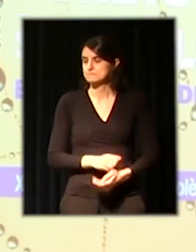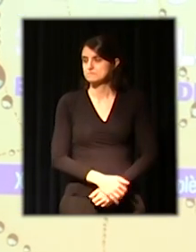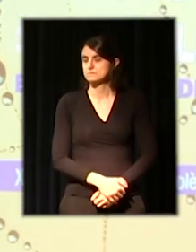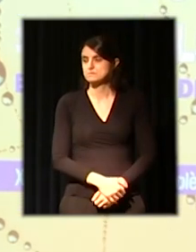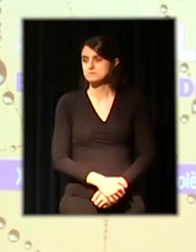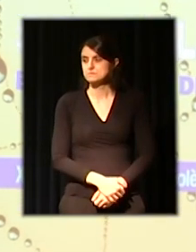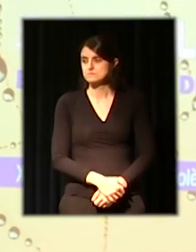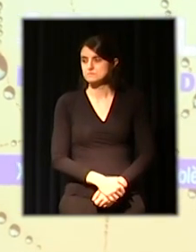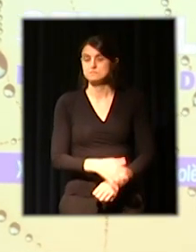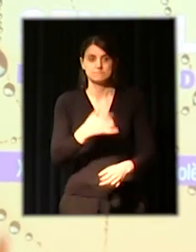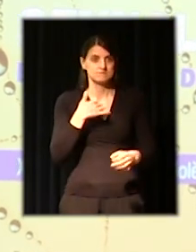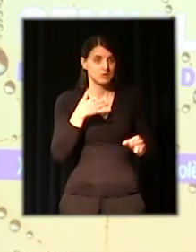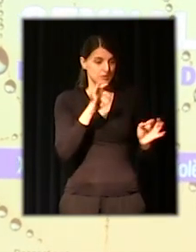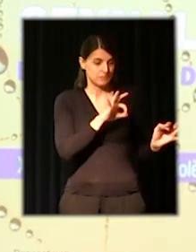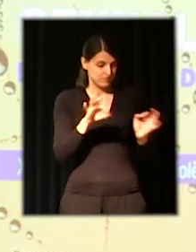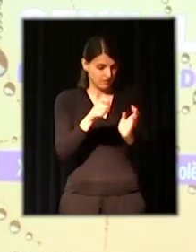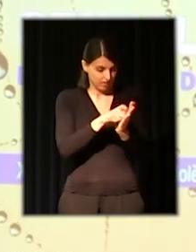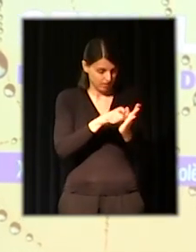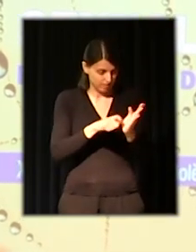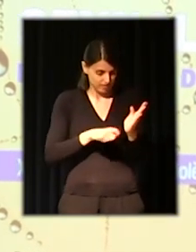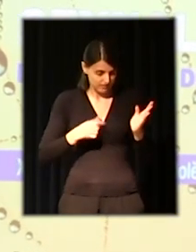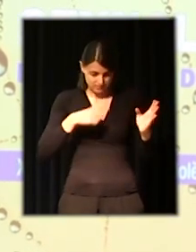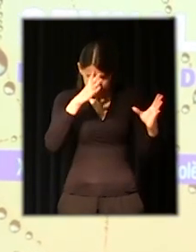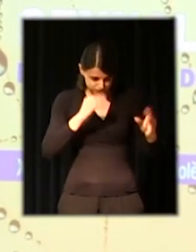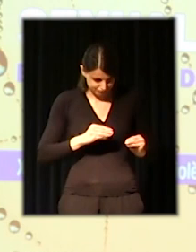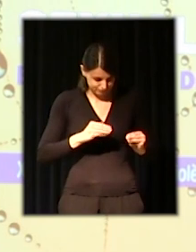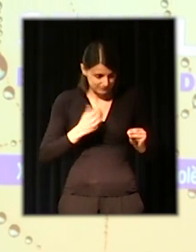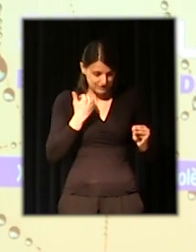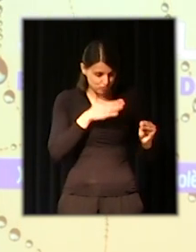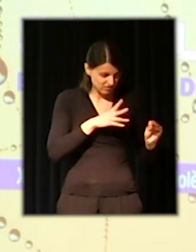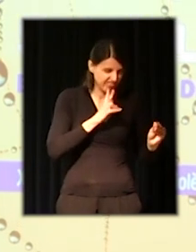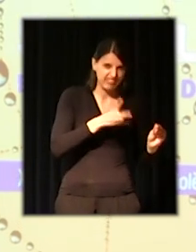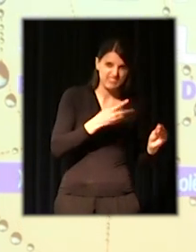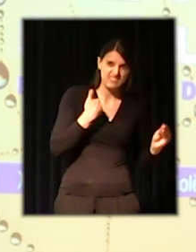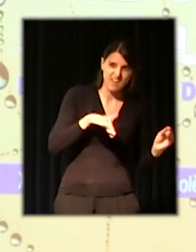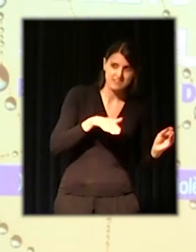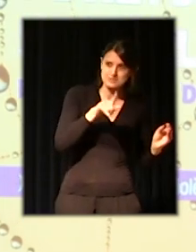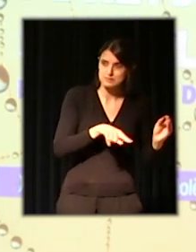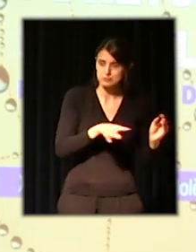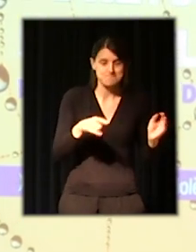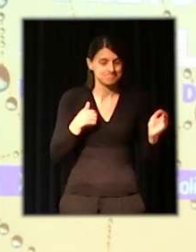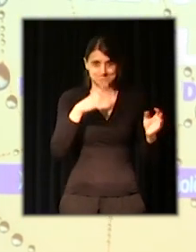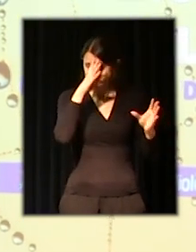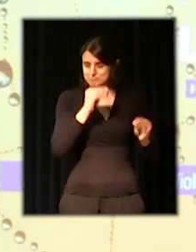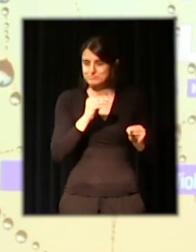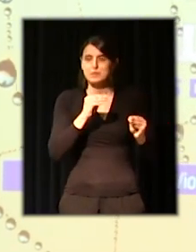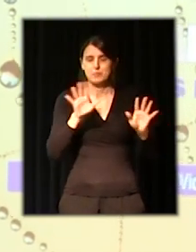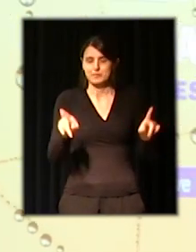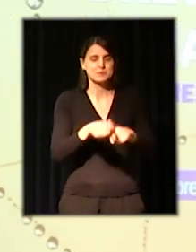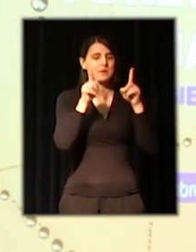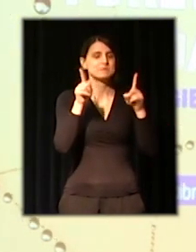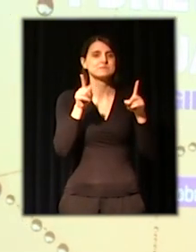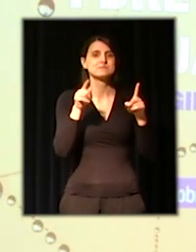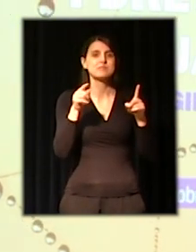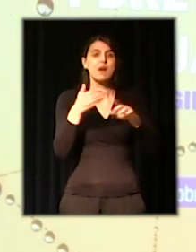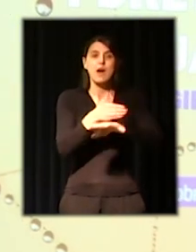Jo m'havia preparat una mica això i ara m'he posat en... ja no sé què he dit i què no he dit. En tot cas, ens agradaria que el dia... Us deia